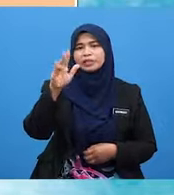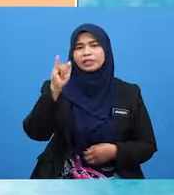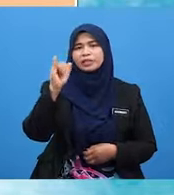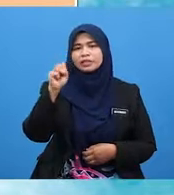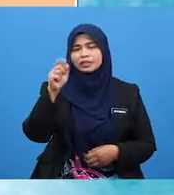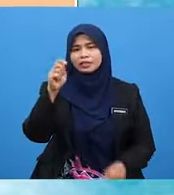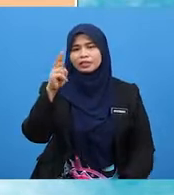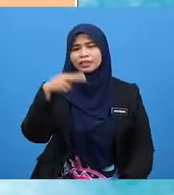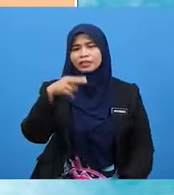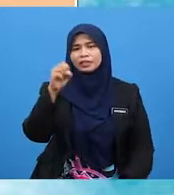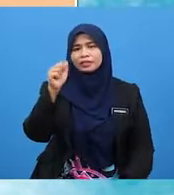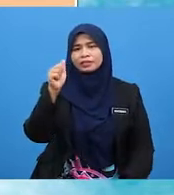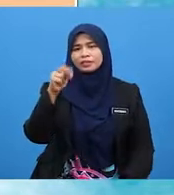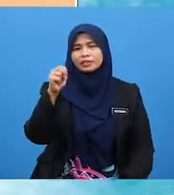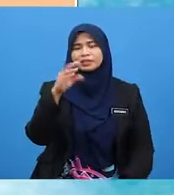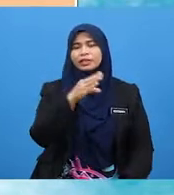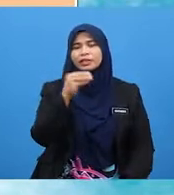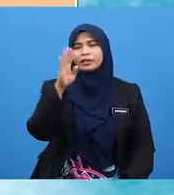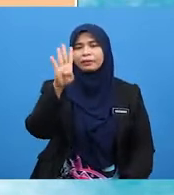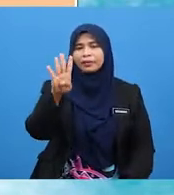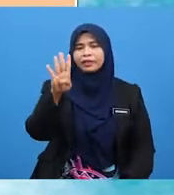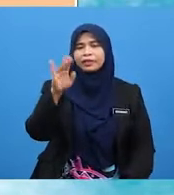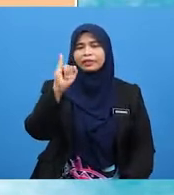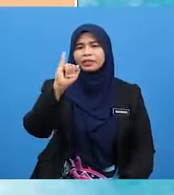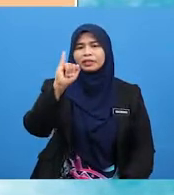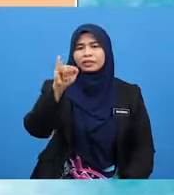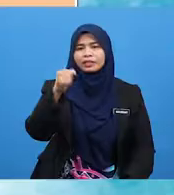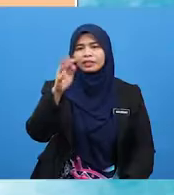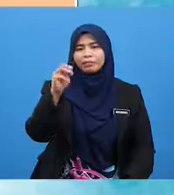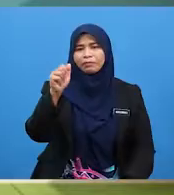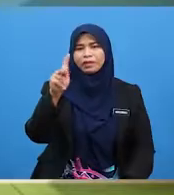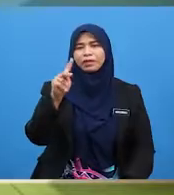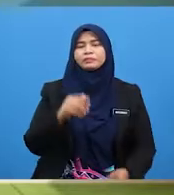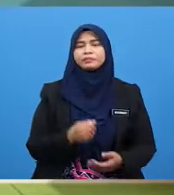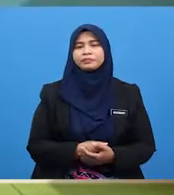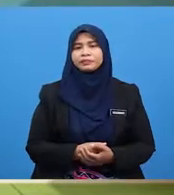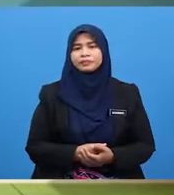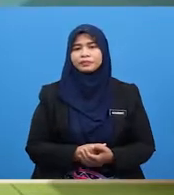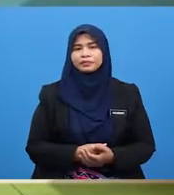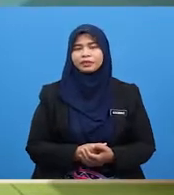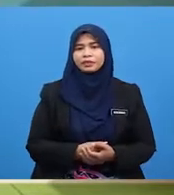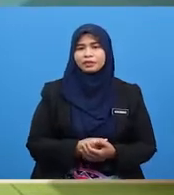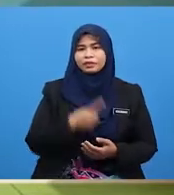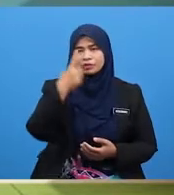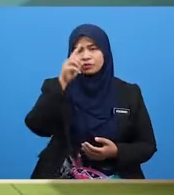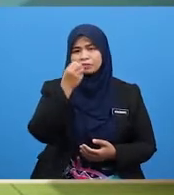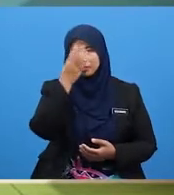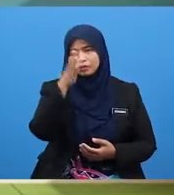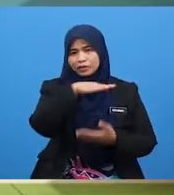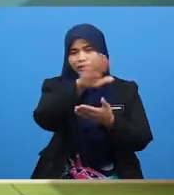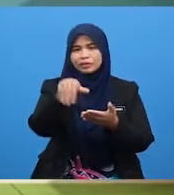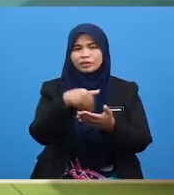Keempat, ijma'. Dan yang kelima, uruf. Murid-murid, untuk makluman kamu